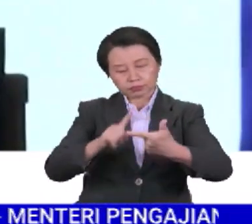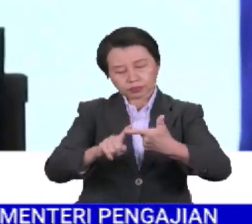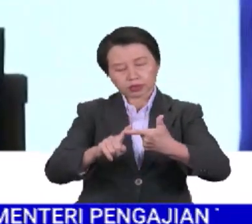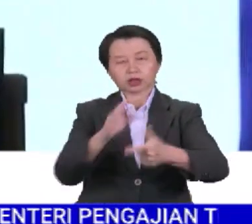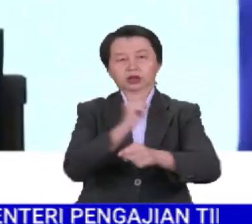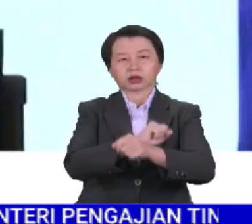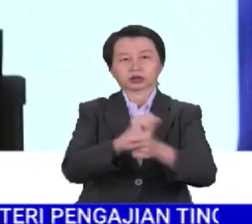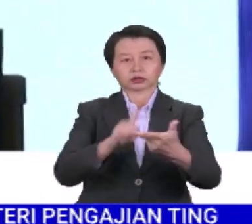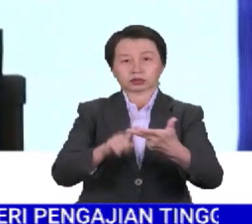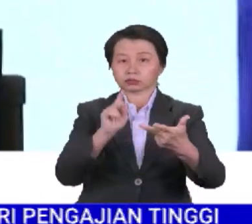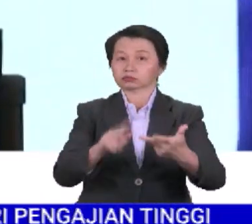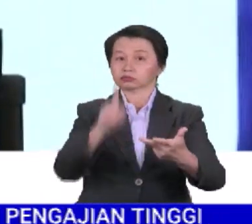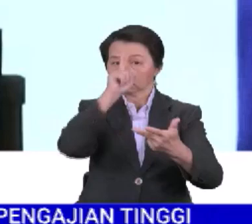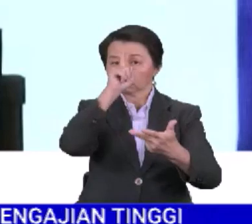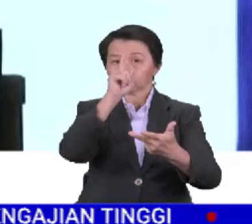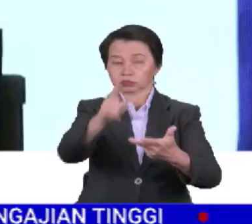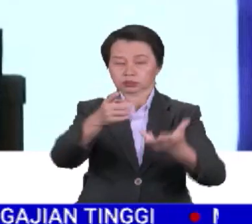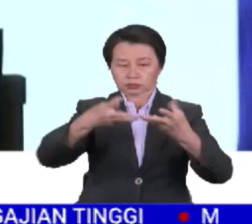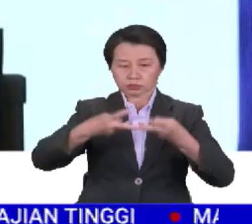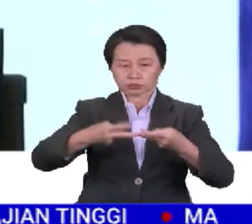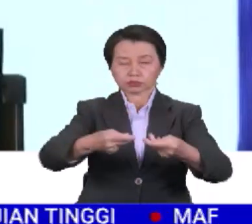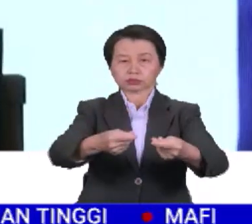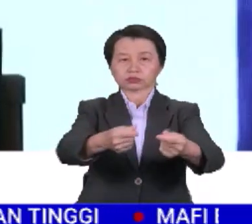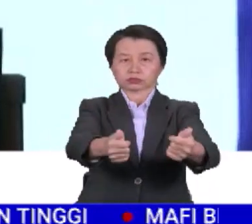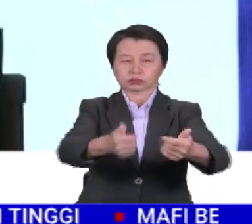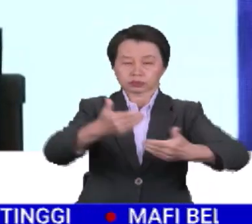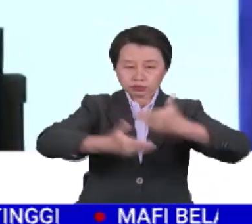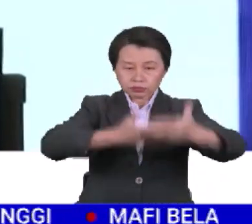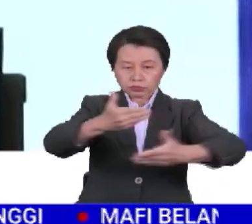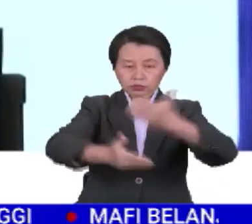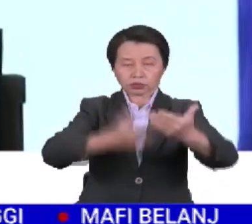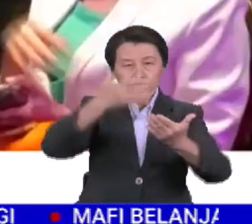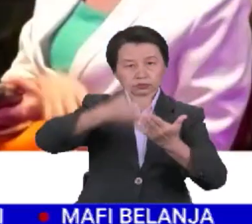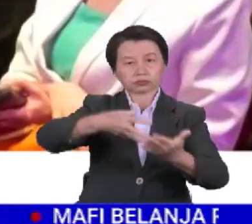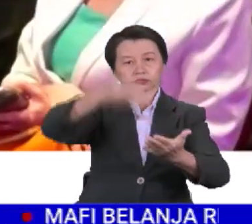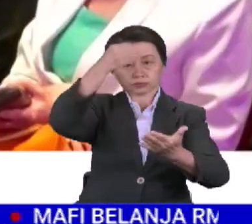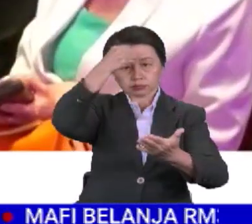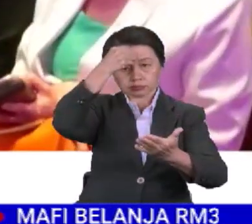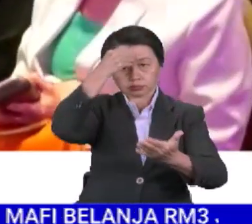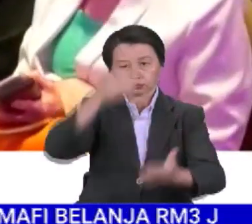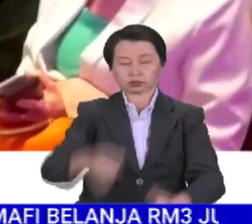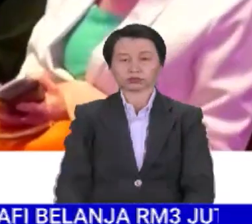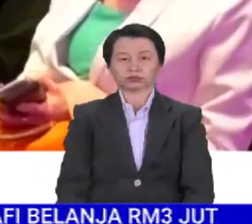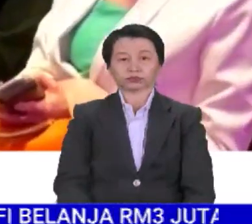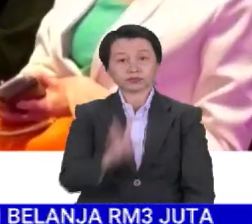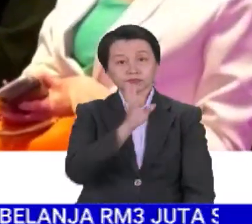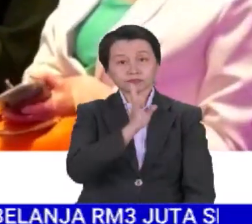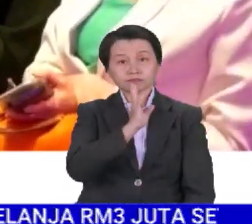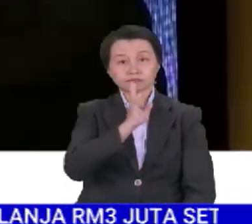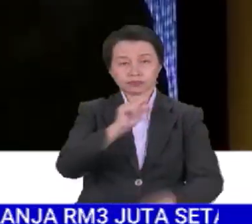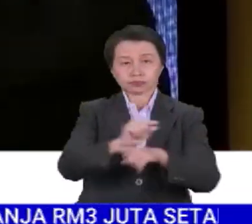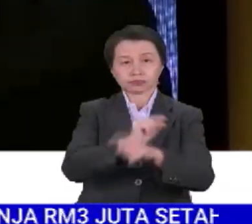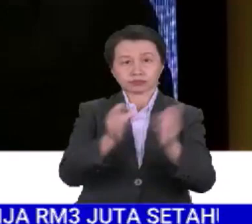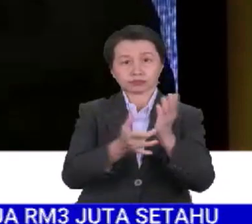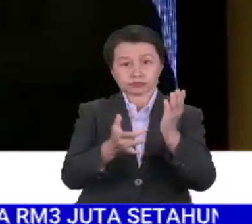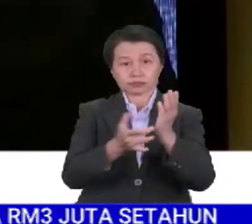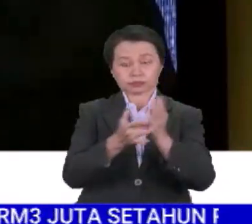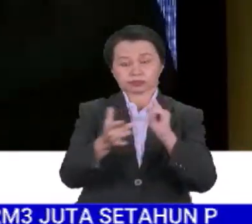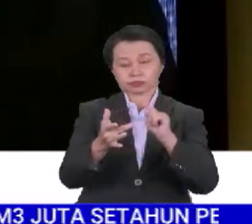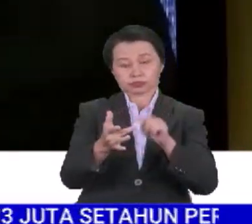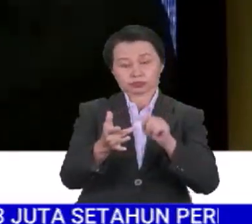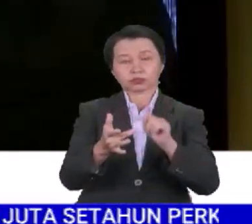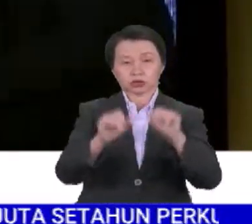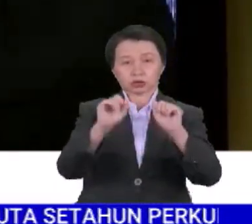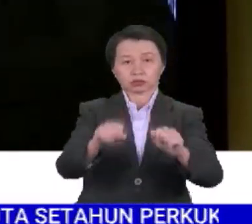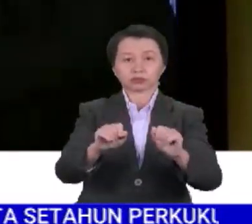serta memastikan kelangsungan proses pembelajaran. Tambahnya, penggunaan teknologi seumpama itu